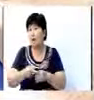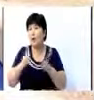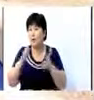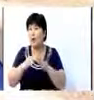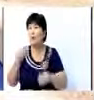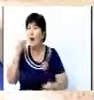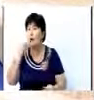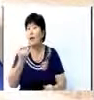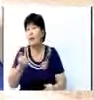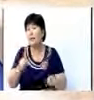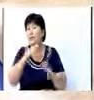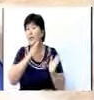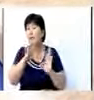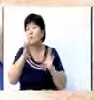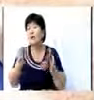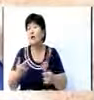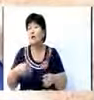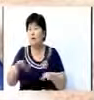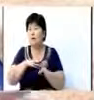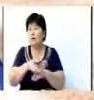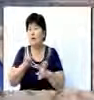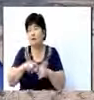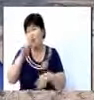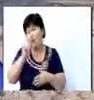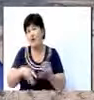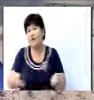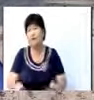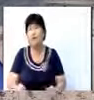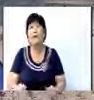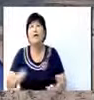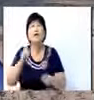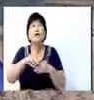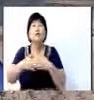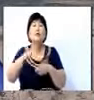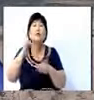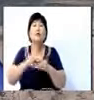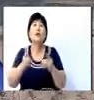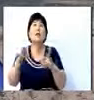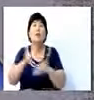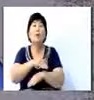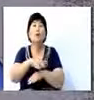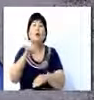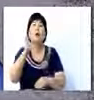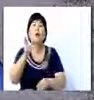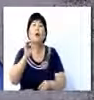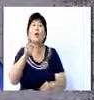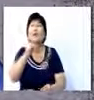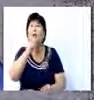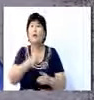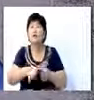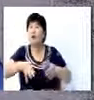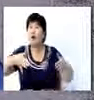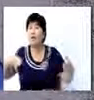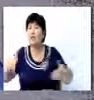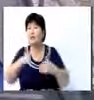качественные соблюдены все требования мы полностью в этом уверен и совсем скоро завершится капитальный ремонт улицы красота а то она стала шире